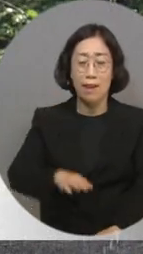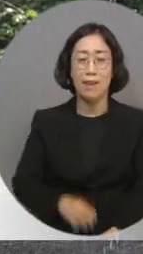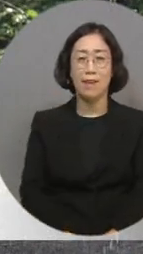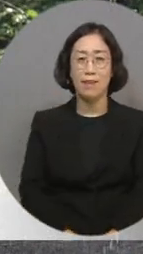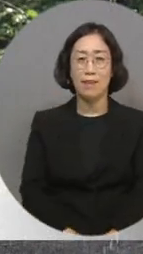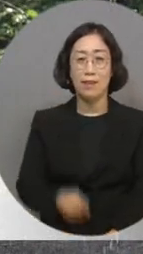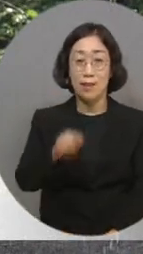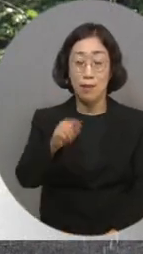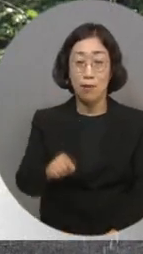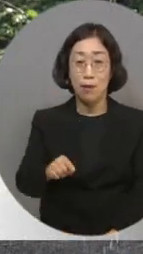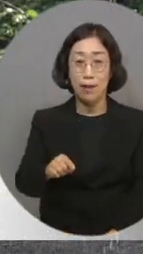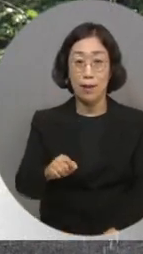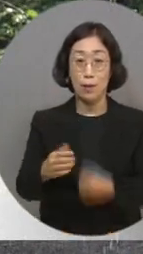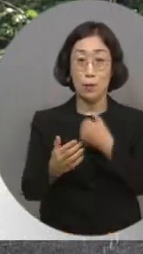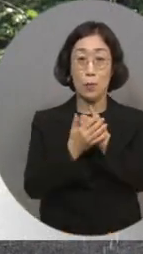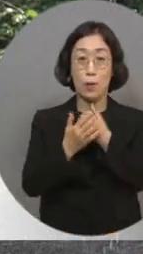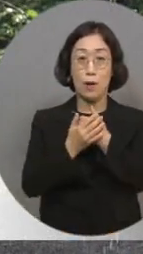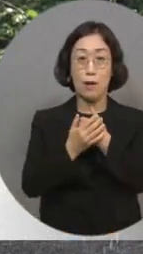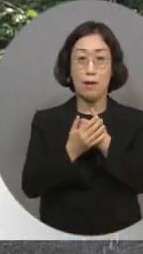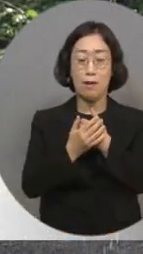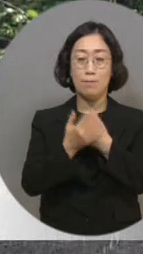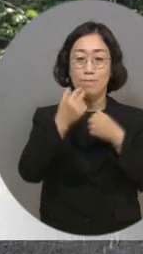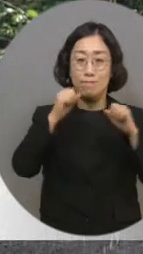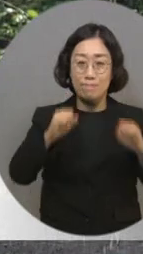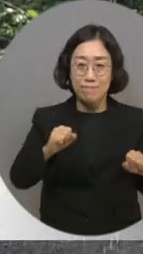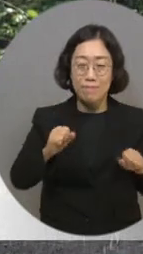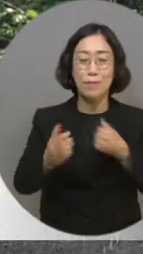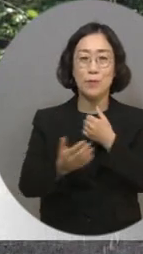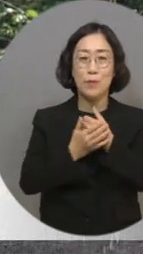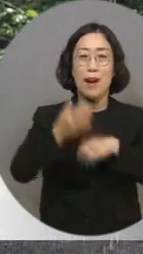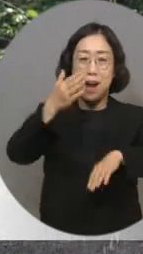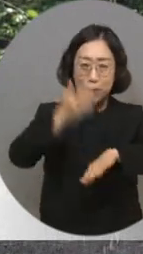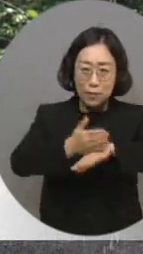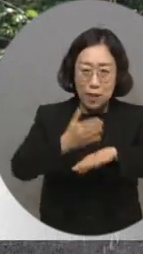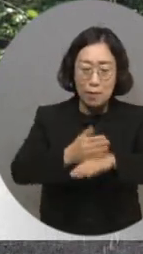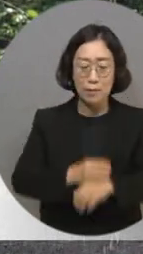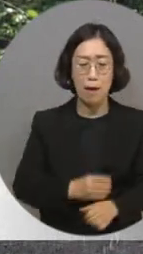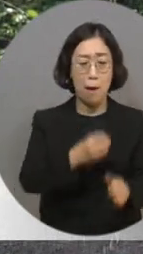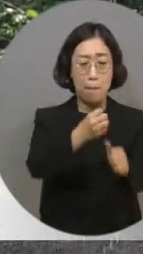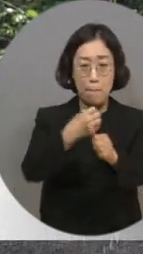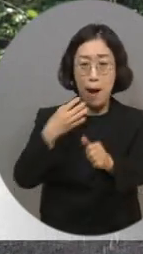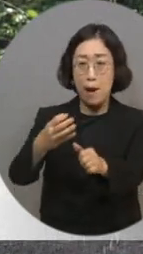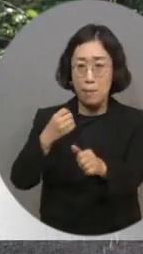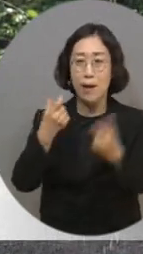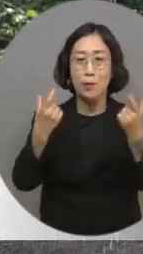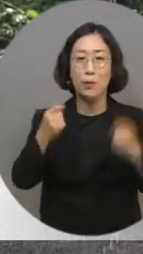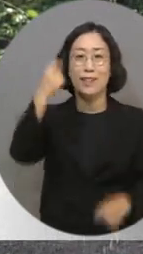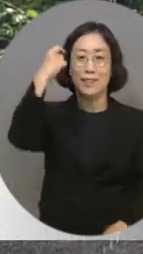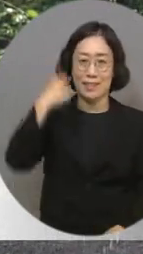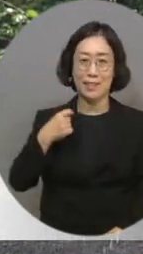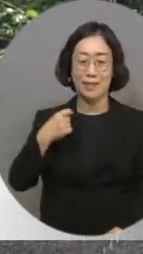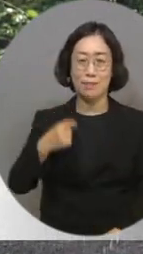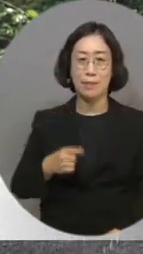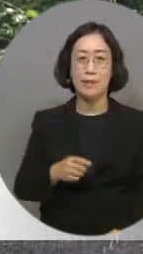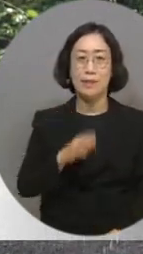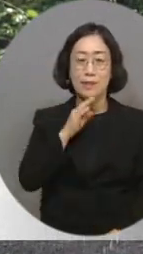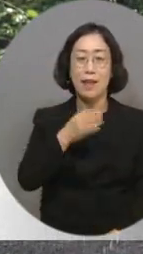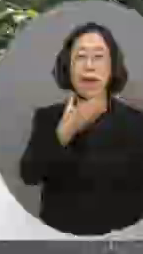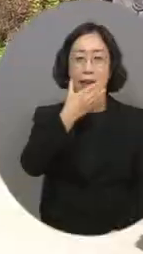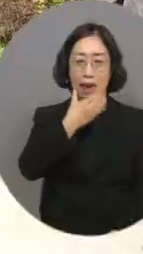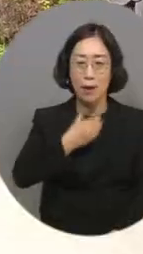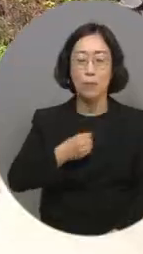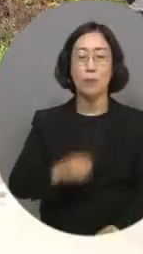아, 이렇게 돼서 제가 너무 살기가 좋아졌습니다. 감사합니다 하고 제게 말을 거는 것 같아요. 그 순간이 가장